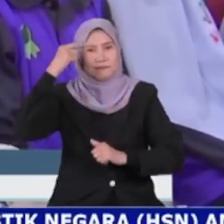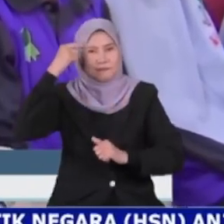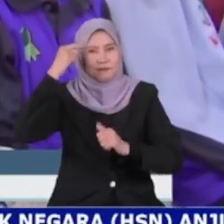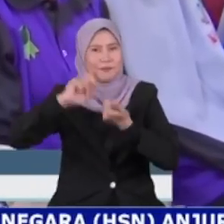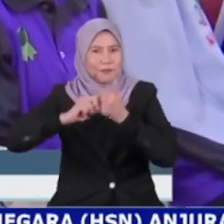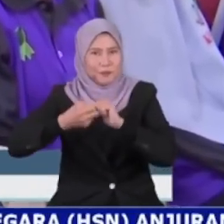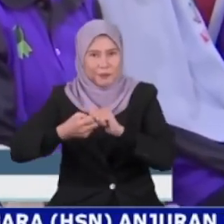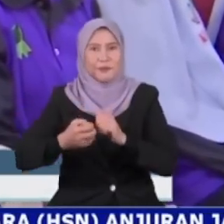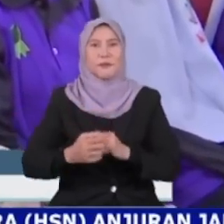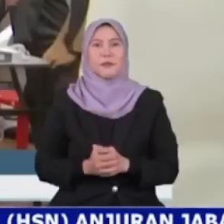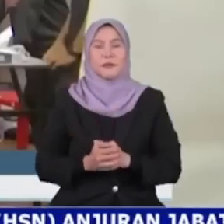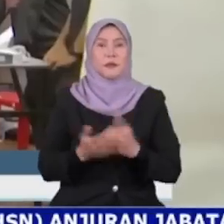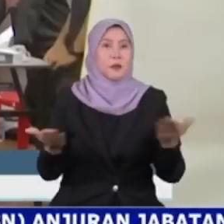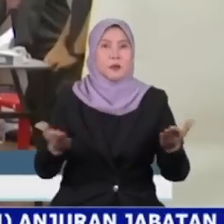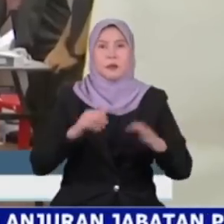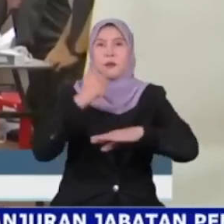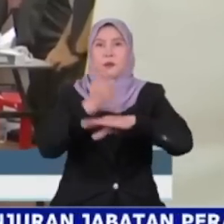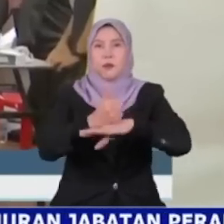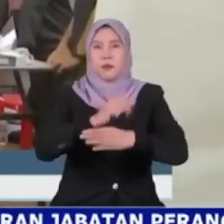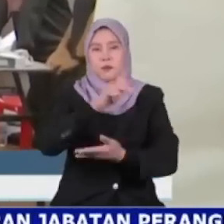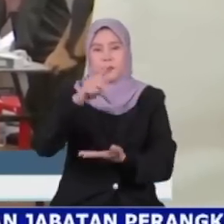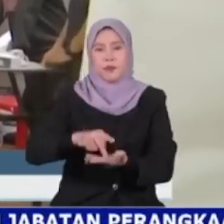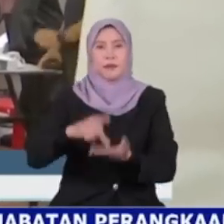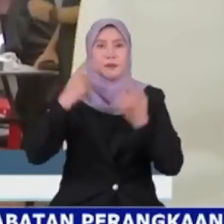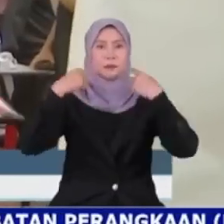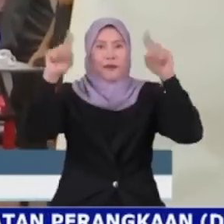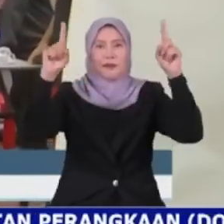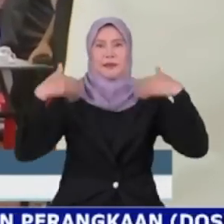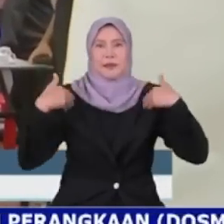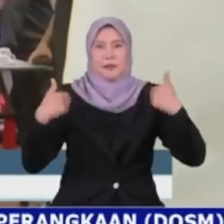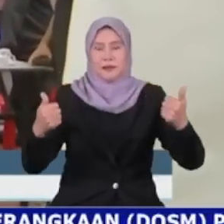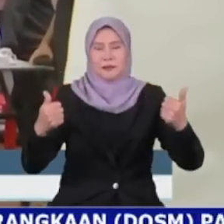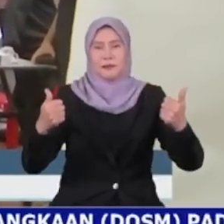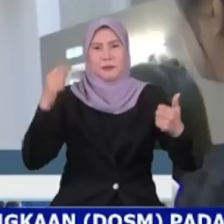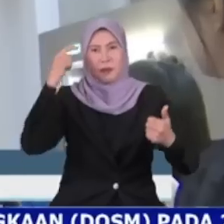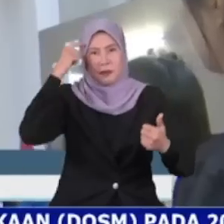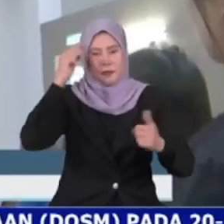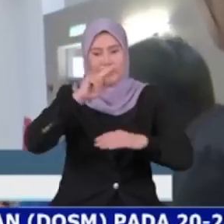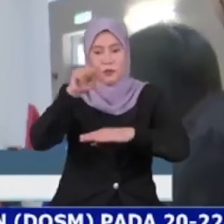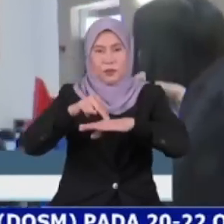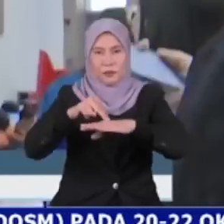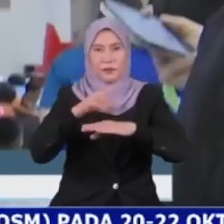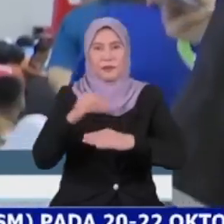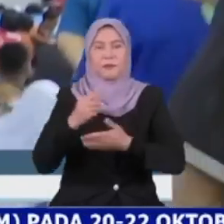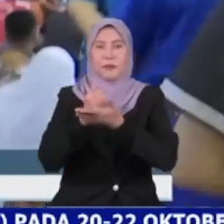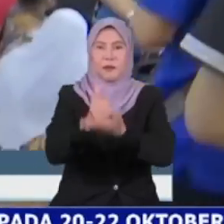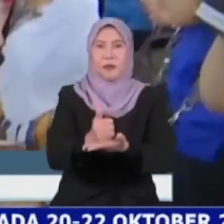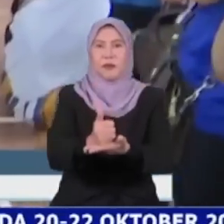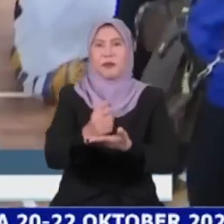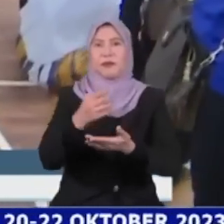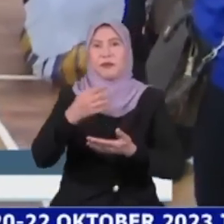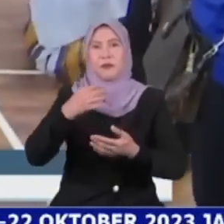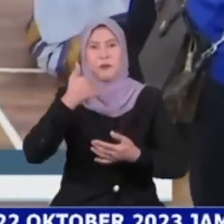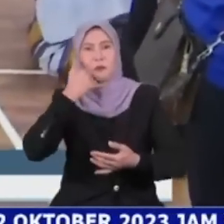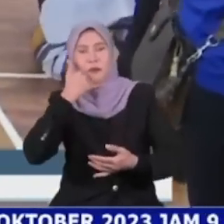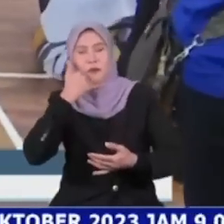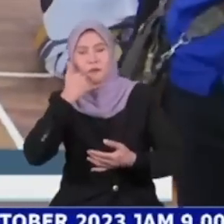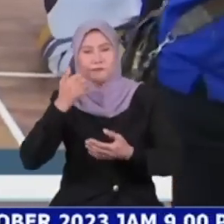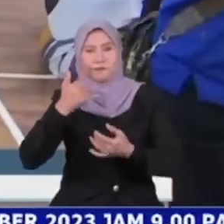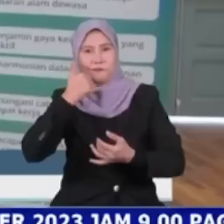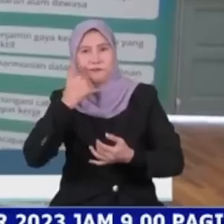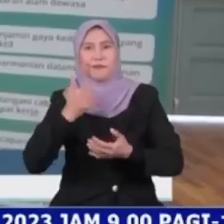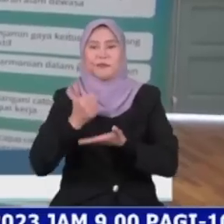kesihatan mental. Antaranya penubuhan Pusat Kecemerlangan Kesihatan Mental Kebangsaan dan bantuan hotline untuk